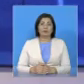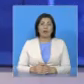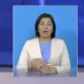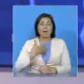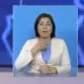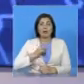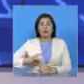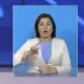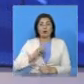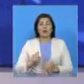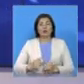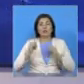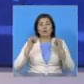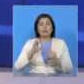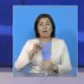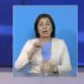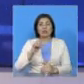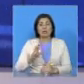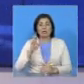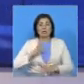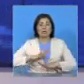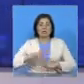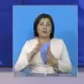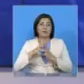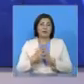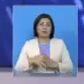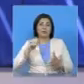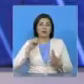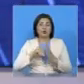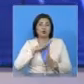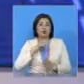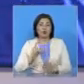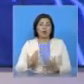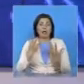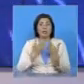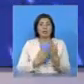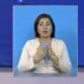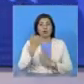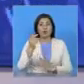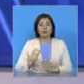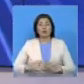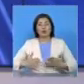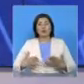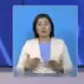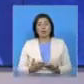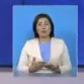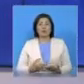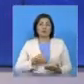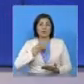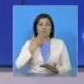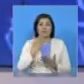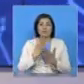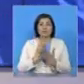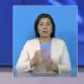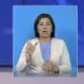Ал Мәртөк ауданының дамуына Сарыжар елді мекенінің қосқан үлесі зор. Халық саны жыл сайын көбейіп, тұрмыс жағдайда күн санап жақсарып